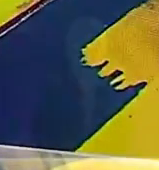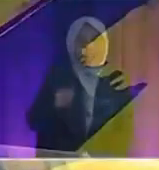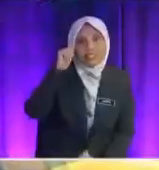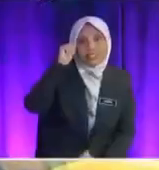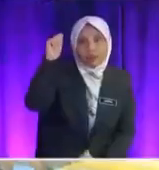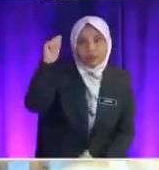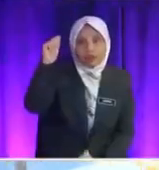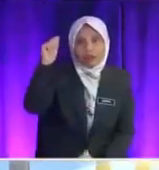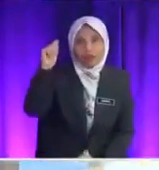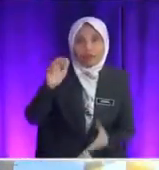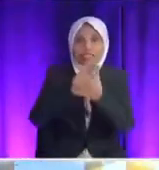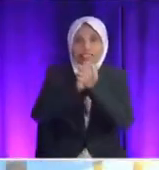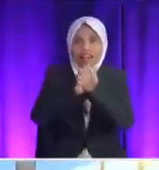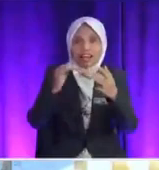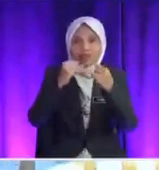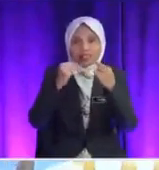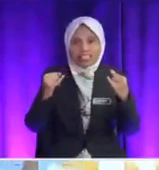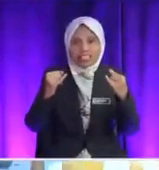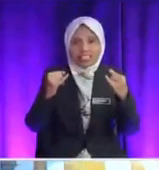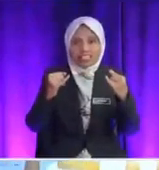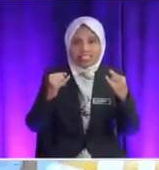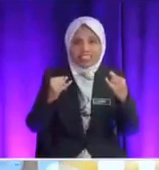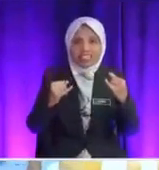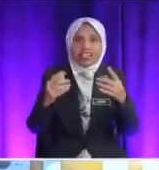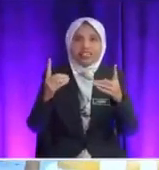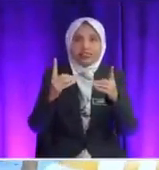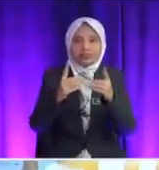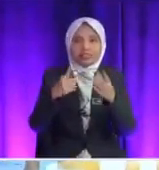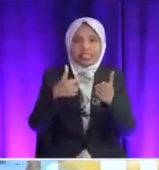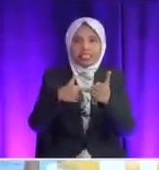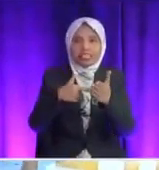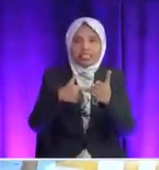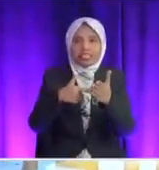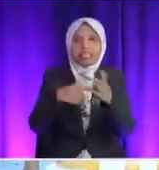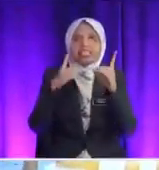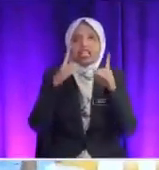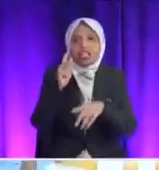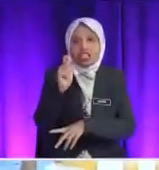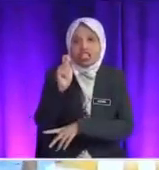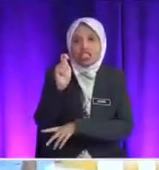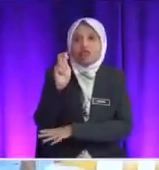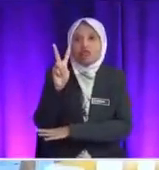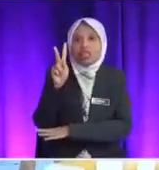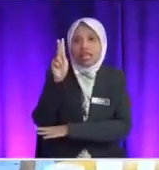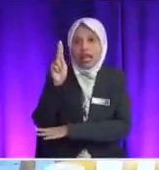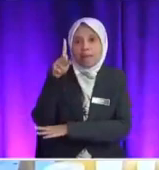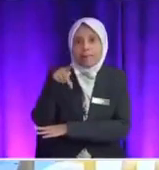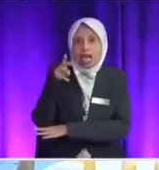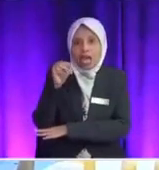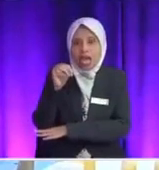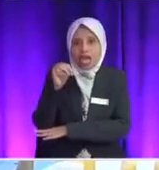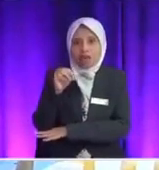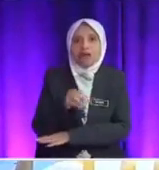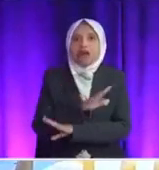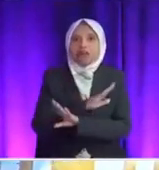Assalamualaikum salam sejahtera sebelum titik-titik fbm adek-adek Apakah babi kembali bisa mendengar semua jangan